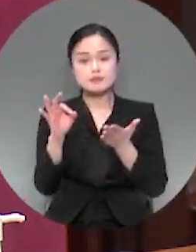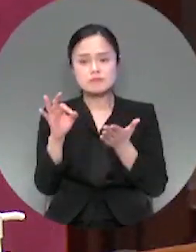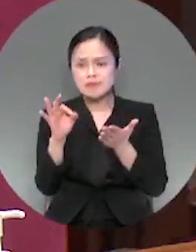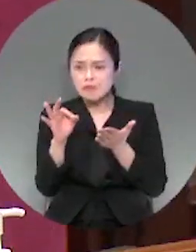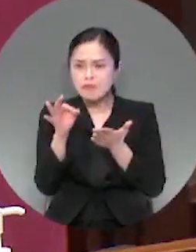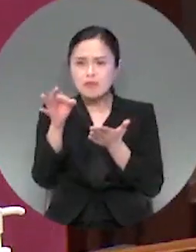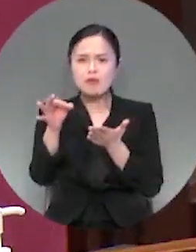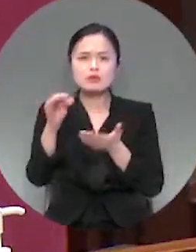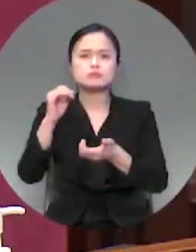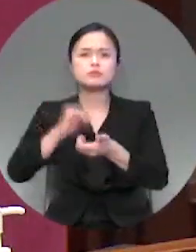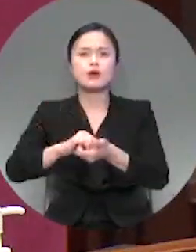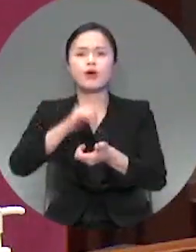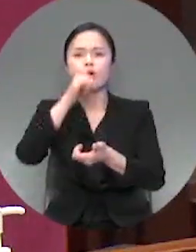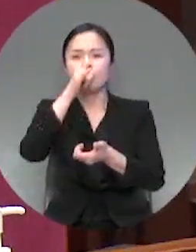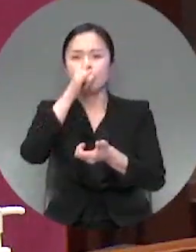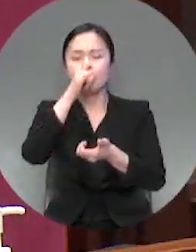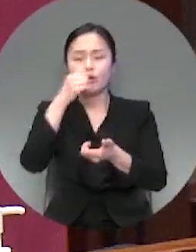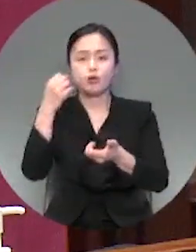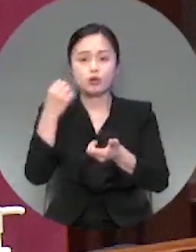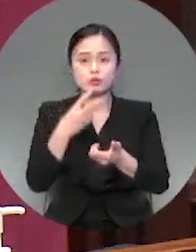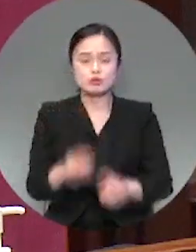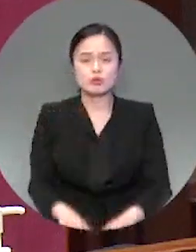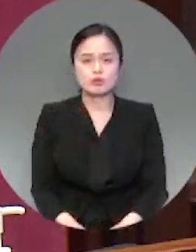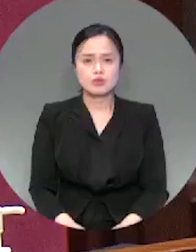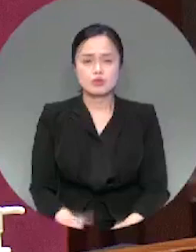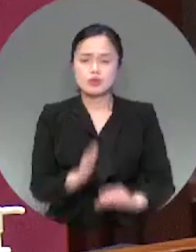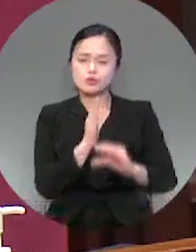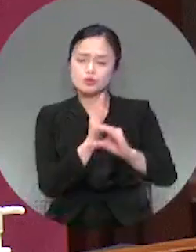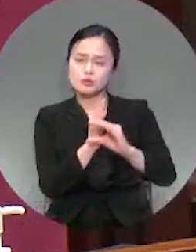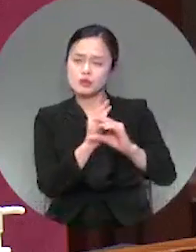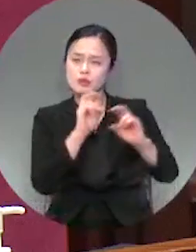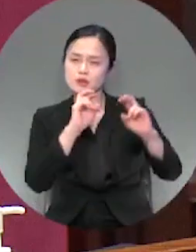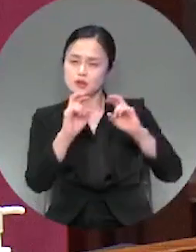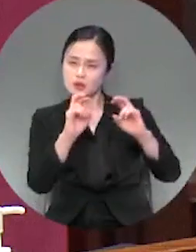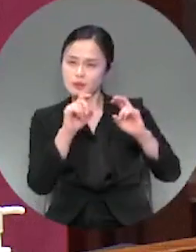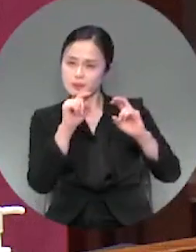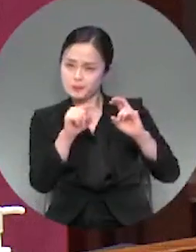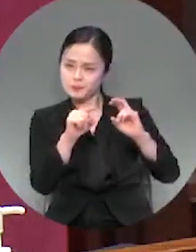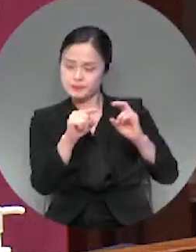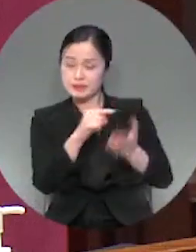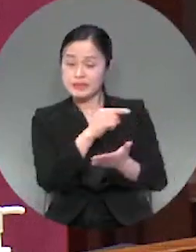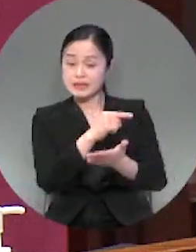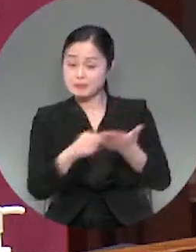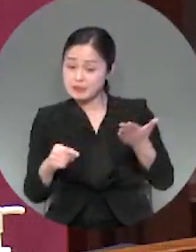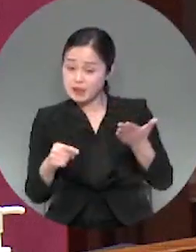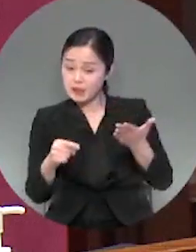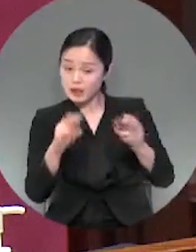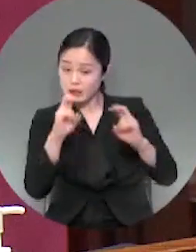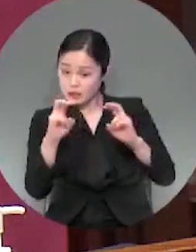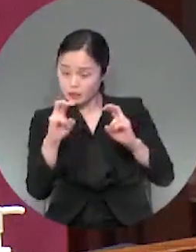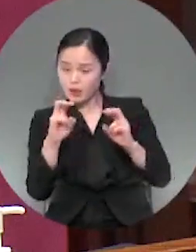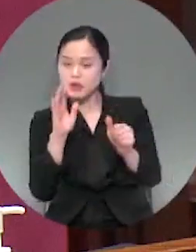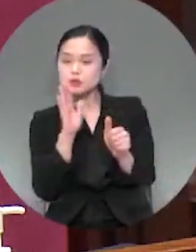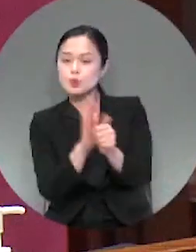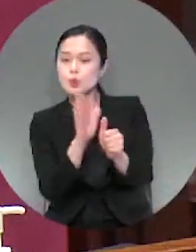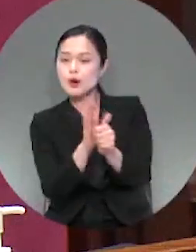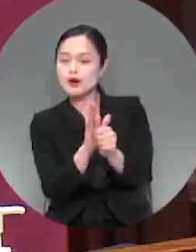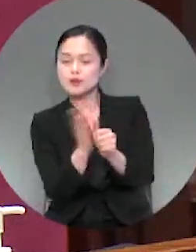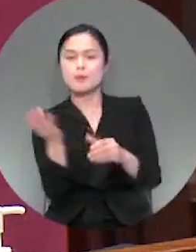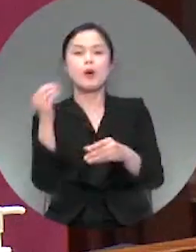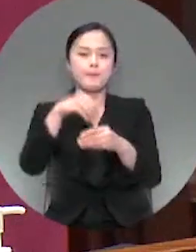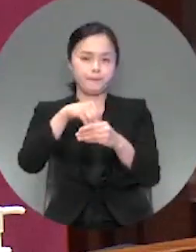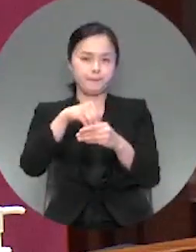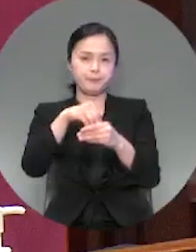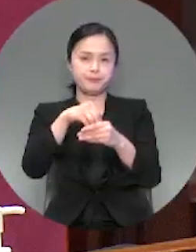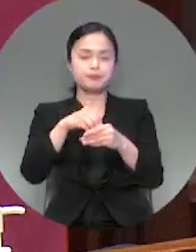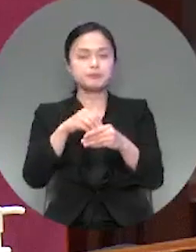개에 달하는 중기업이 손실보상 대상에 포함되어야 하는 문제, 그리고 추경안의